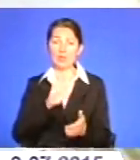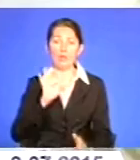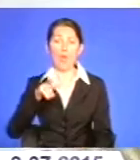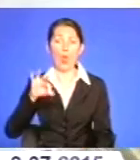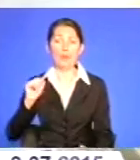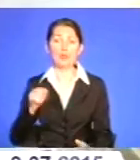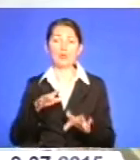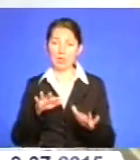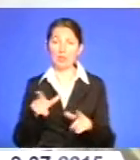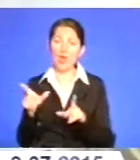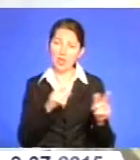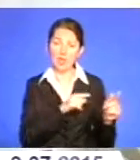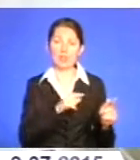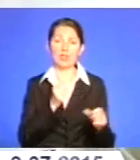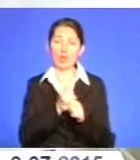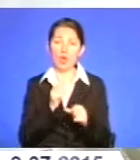розвозить хлопцям і так далі.